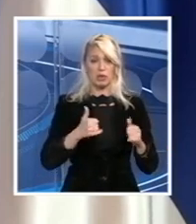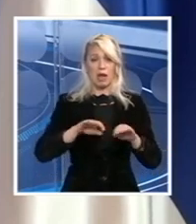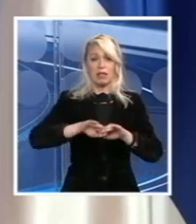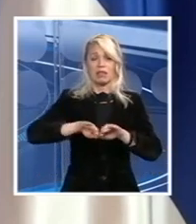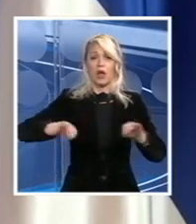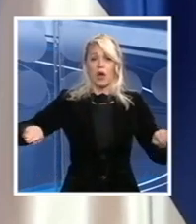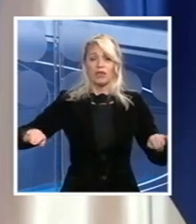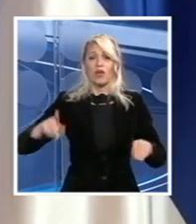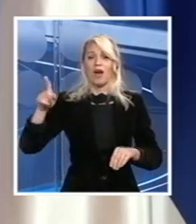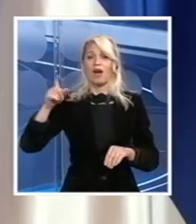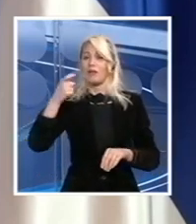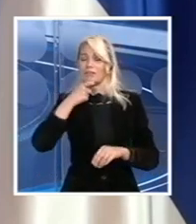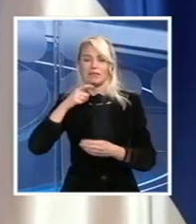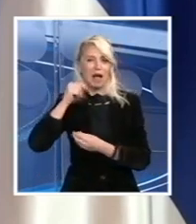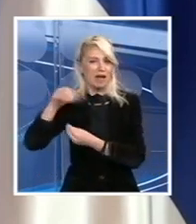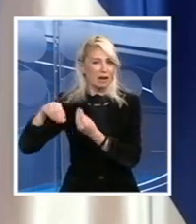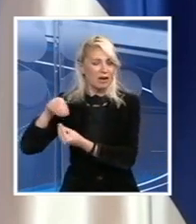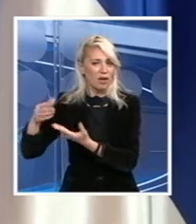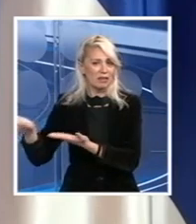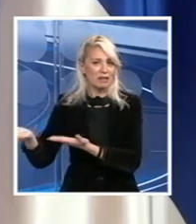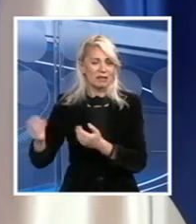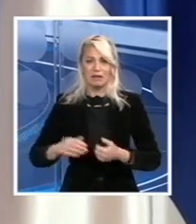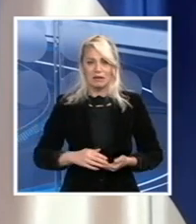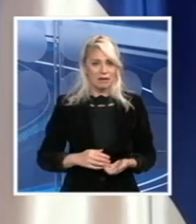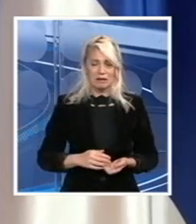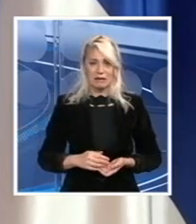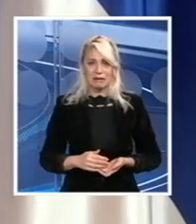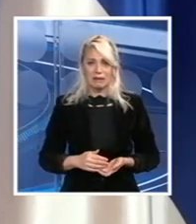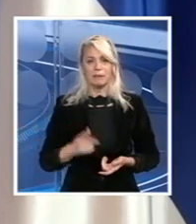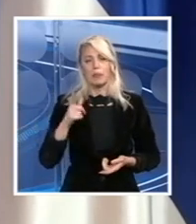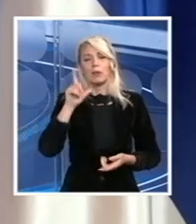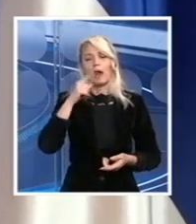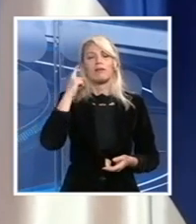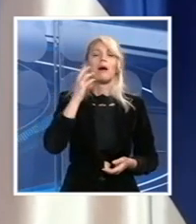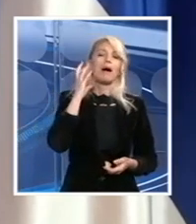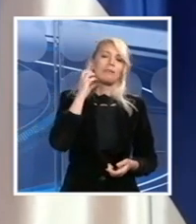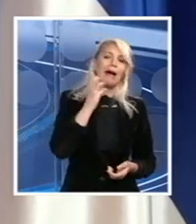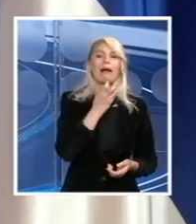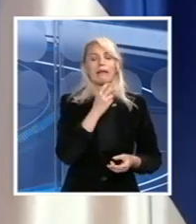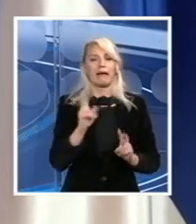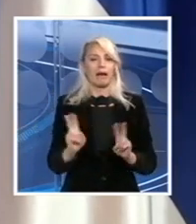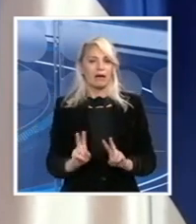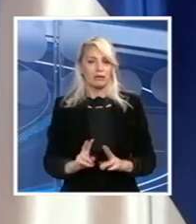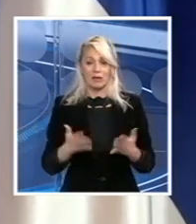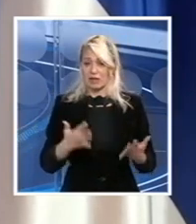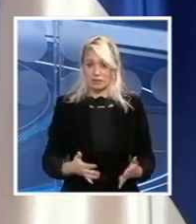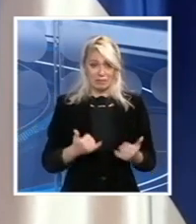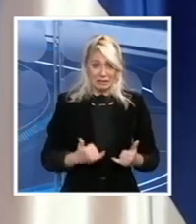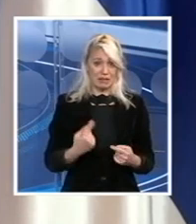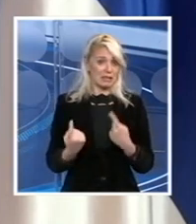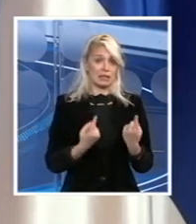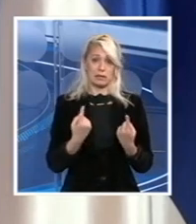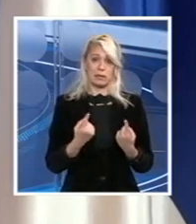od svojih roditelja. Dakle, inače to obično budu od baka i deka, jel? A u ovakvim slučajima